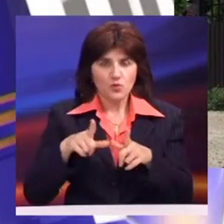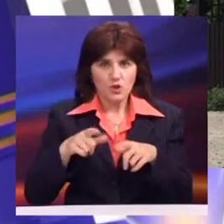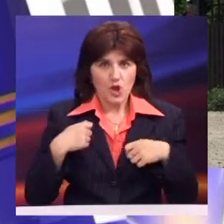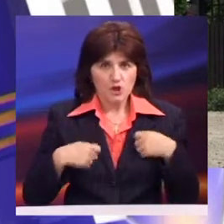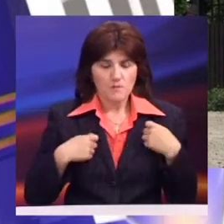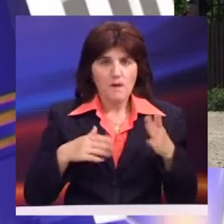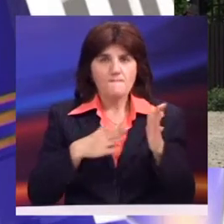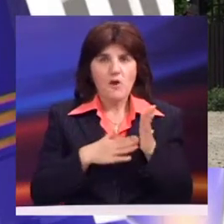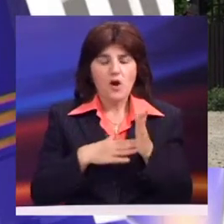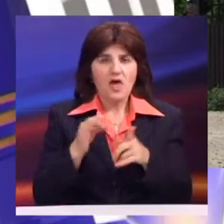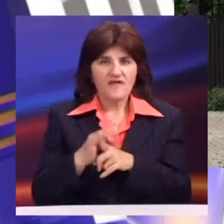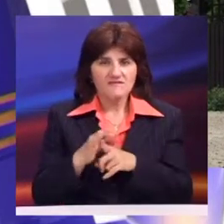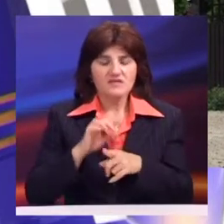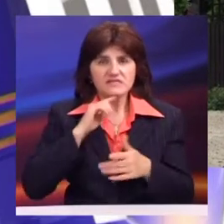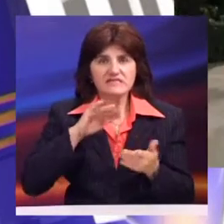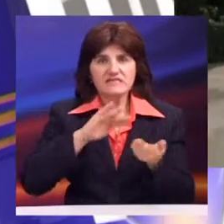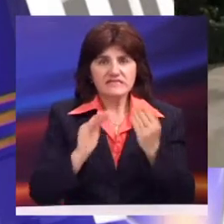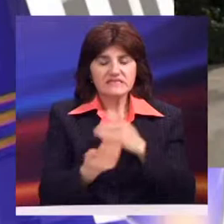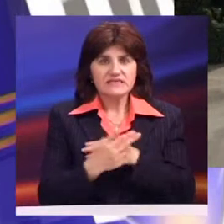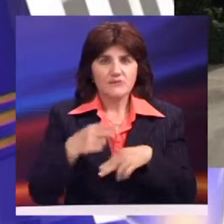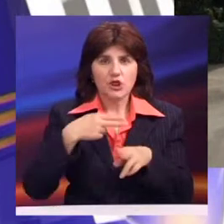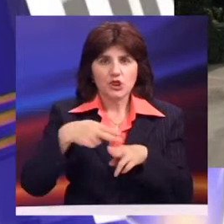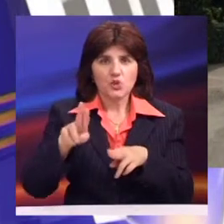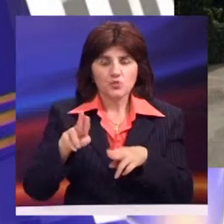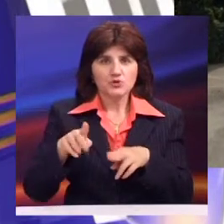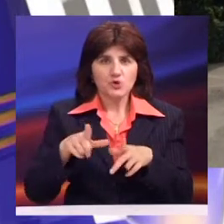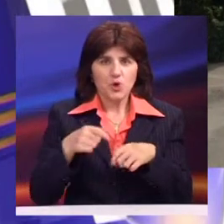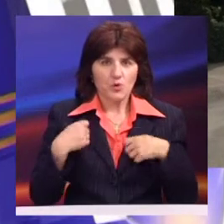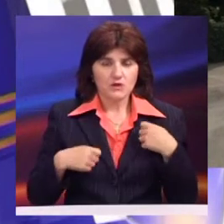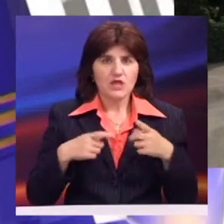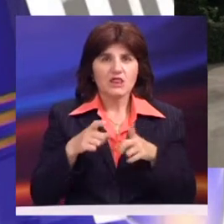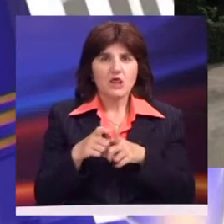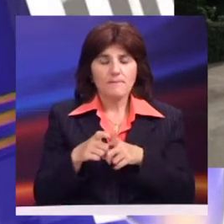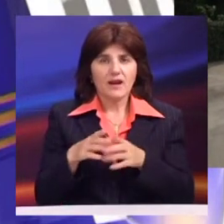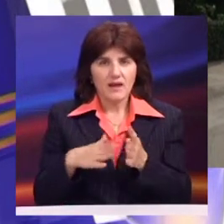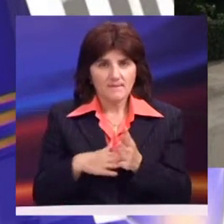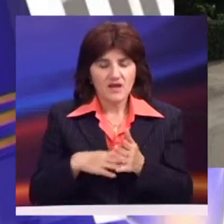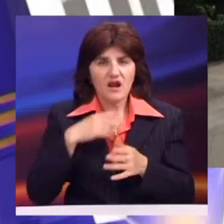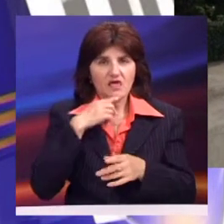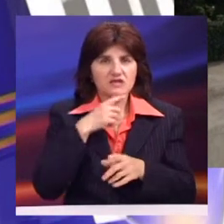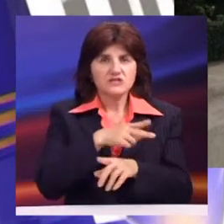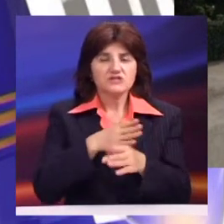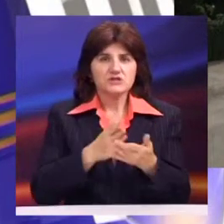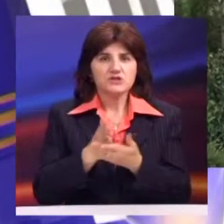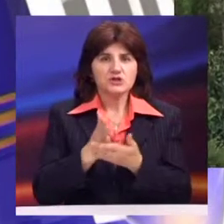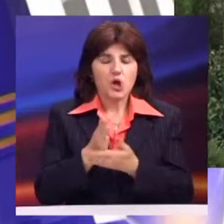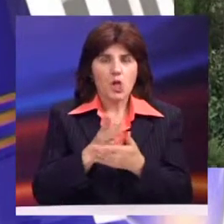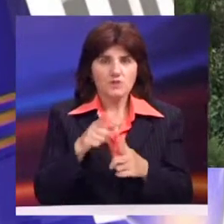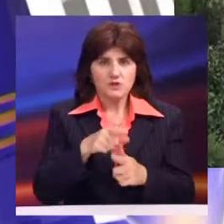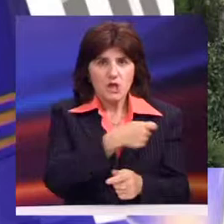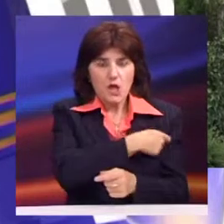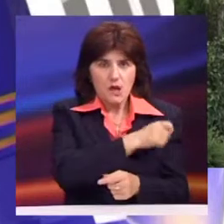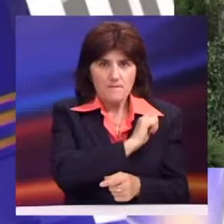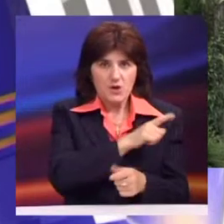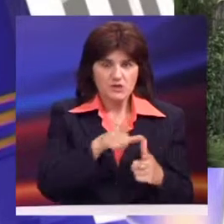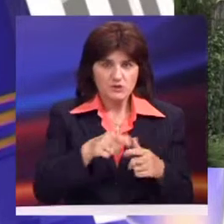suda u Subotici Molnara Ferenca, zamenika Višeg tužioca u Subotici Dominike Milić i ovlašćenih službenika